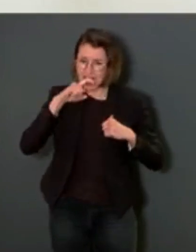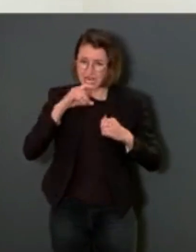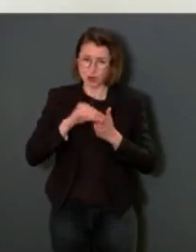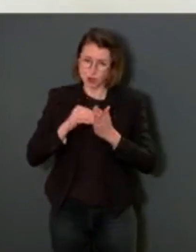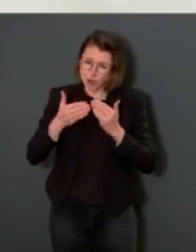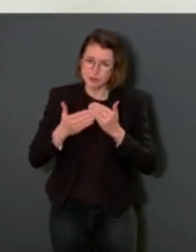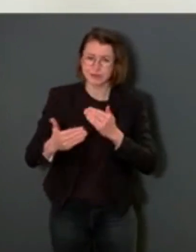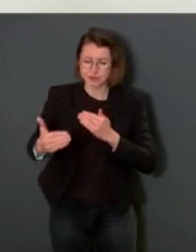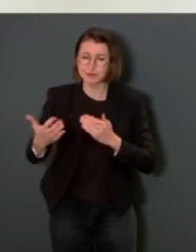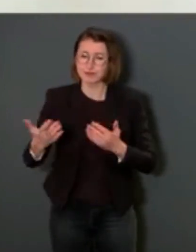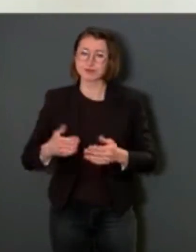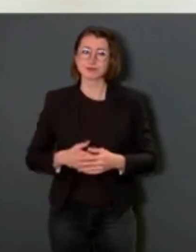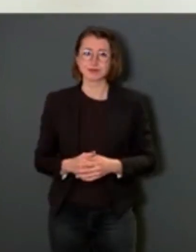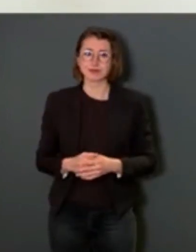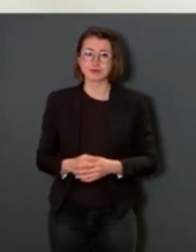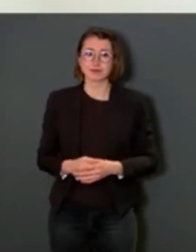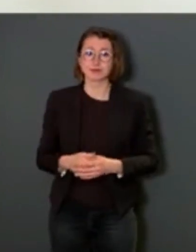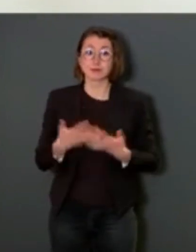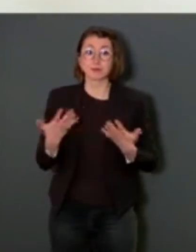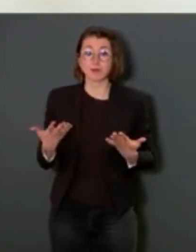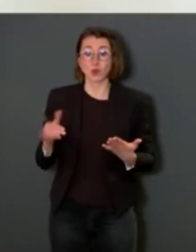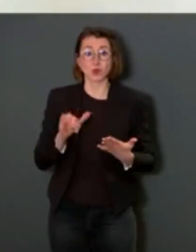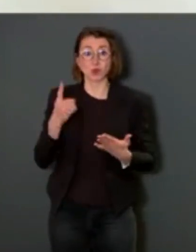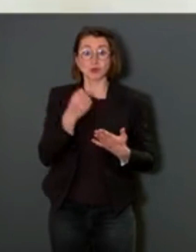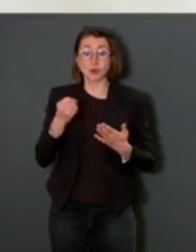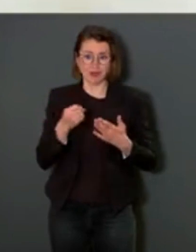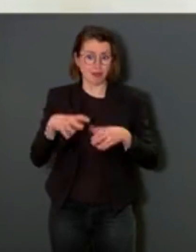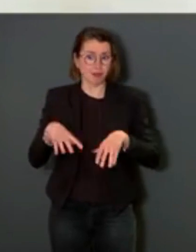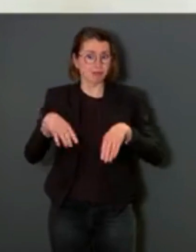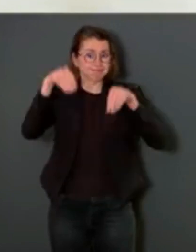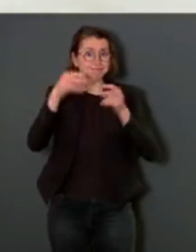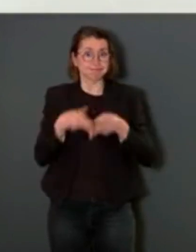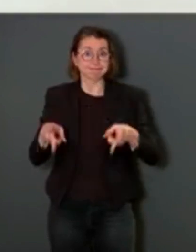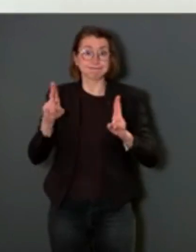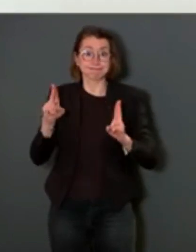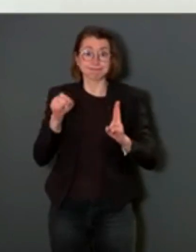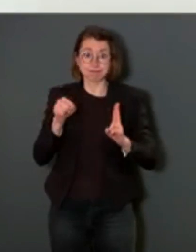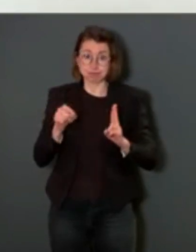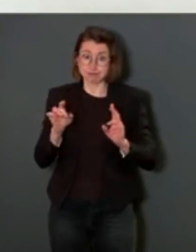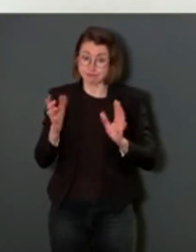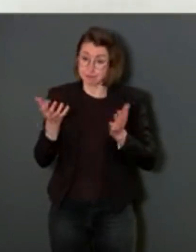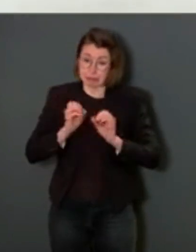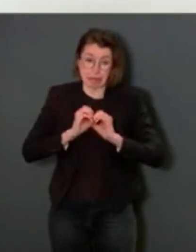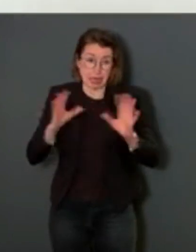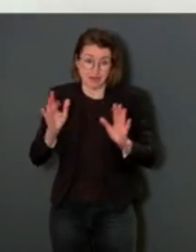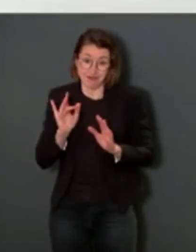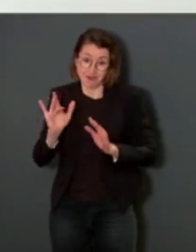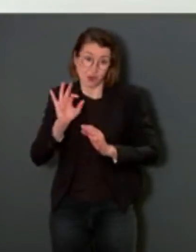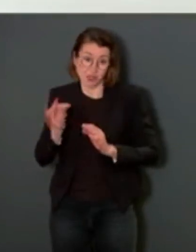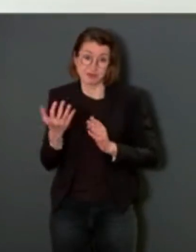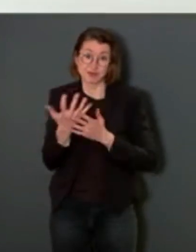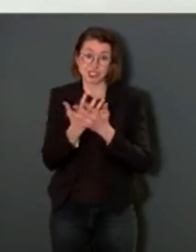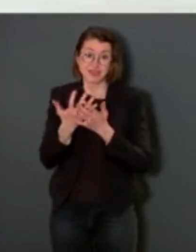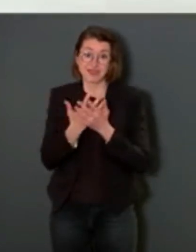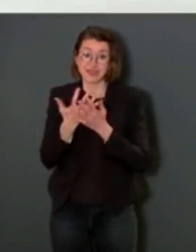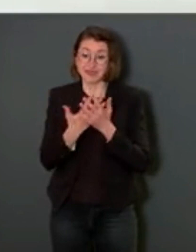un temps mort, mais c'est clair qu'à un moment, les chiffres vont s'améliorer, on pourra assouplir les mesures